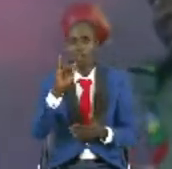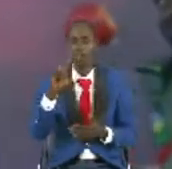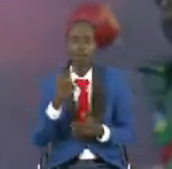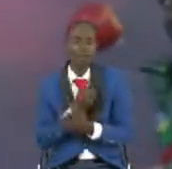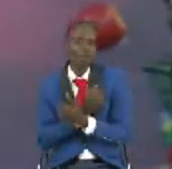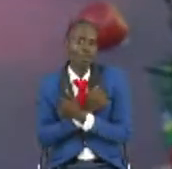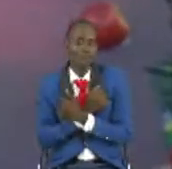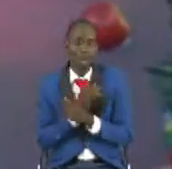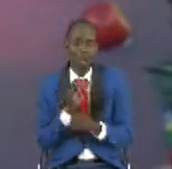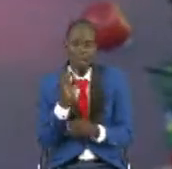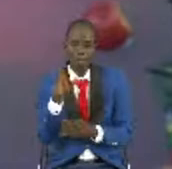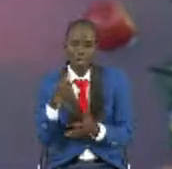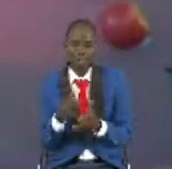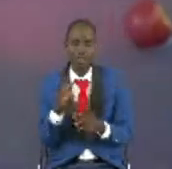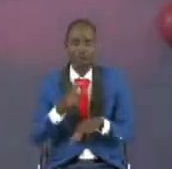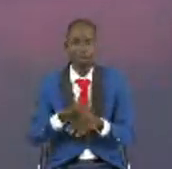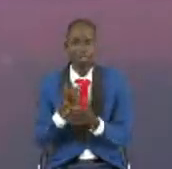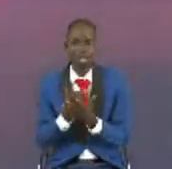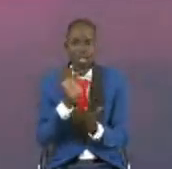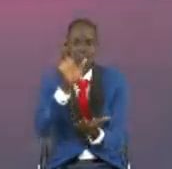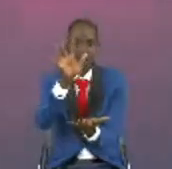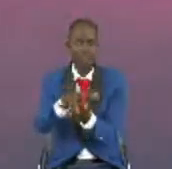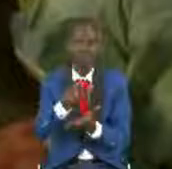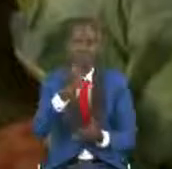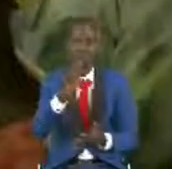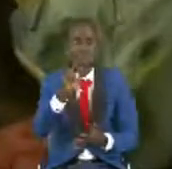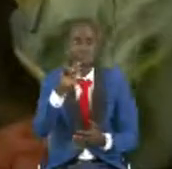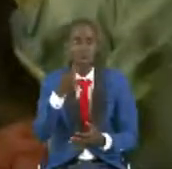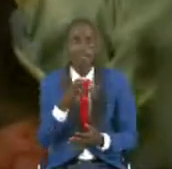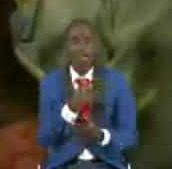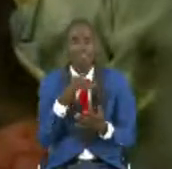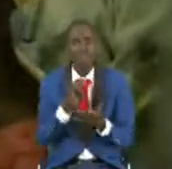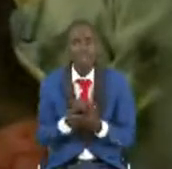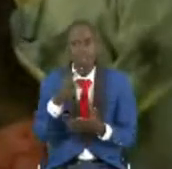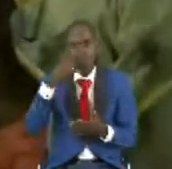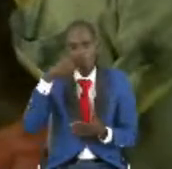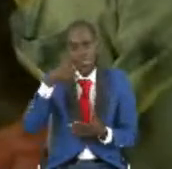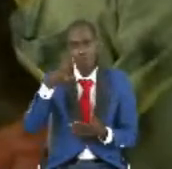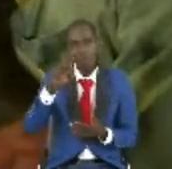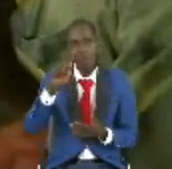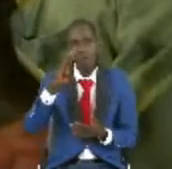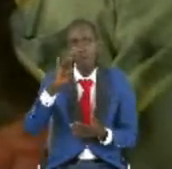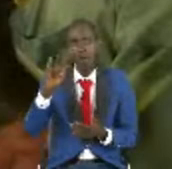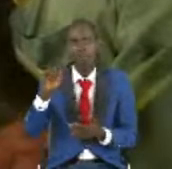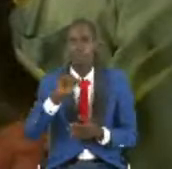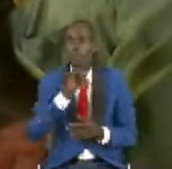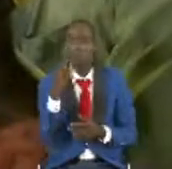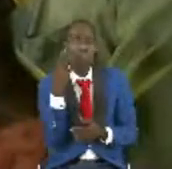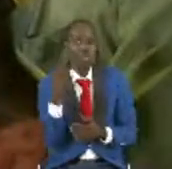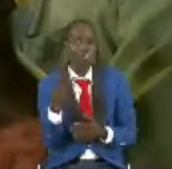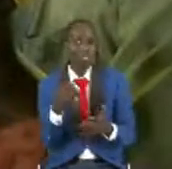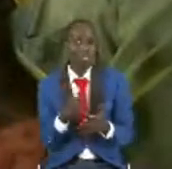aime. On place ça sur le piège. Le lapin ne voit pas le piège. Il voit